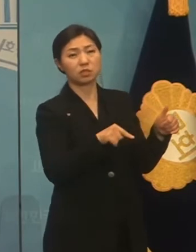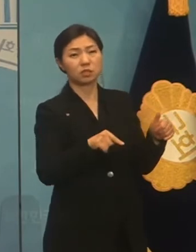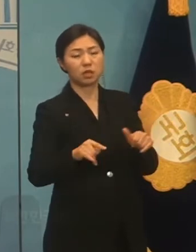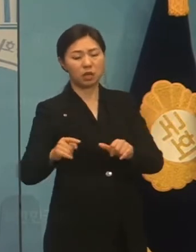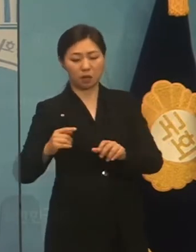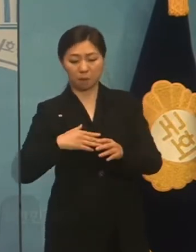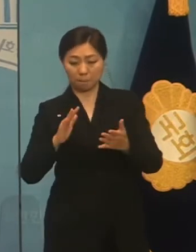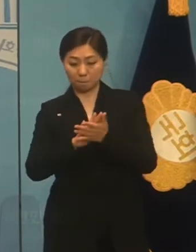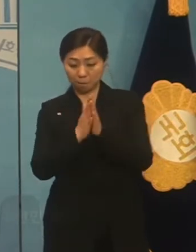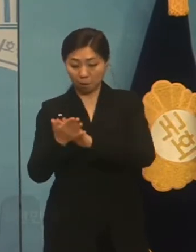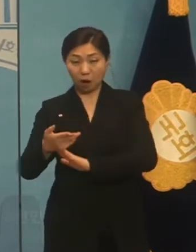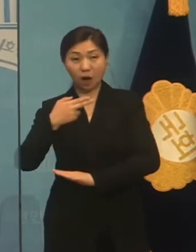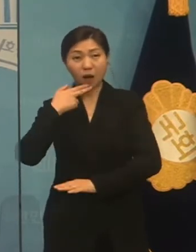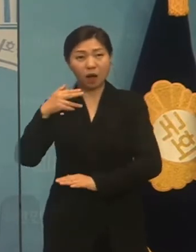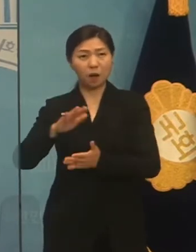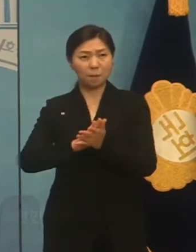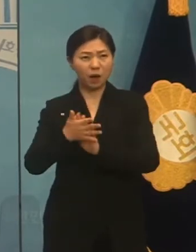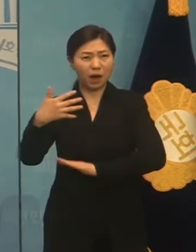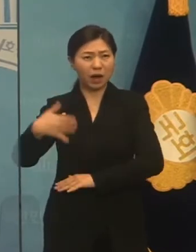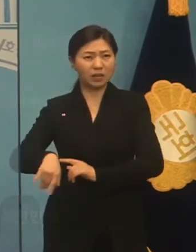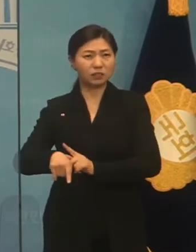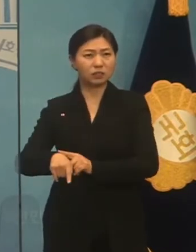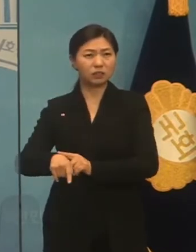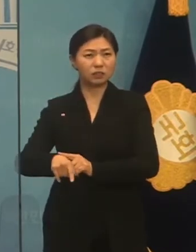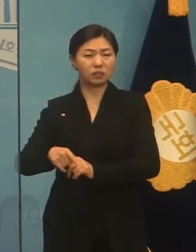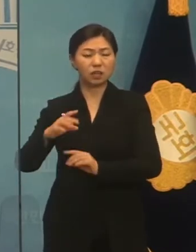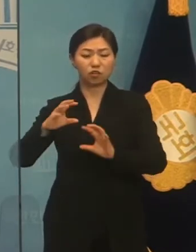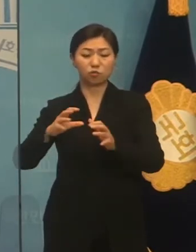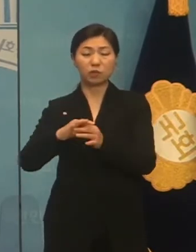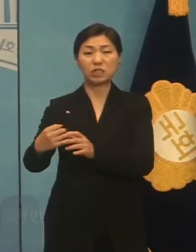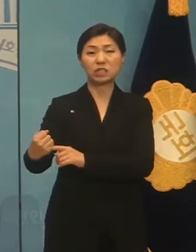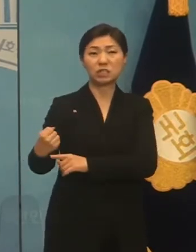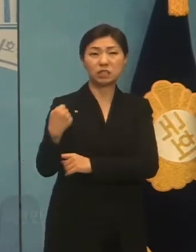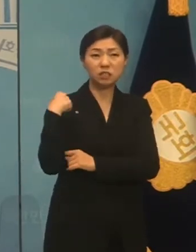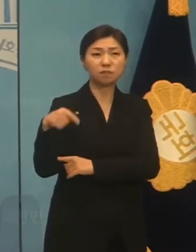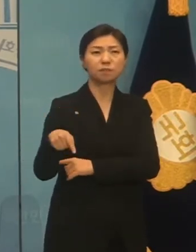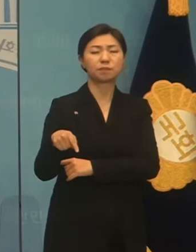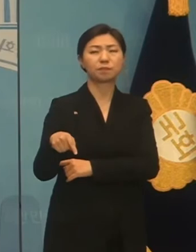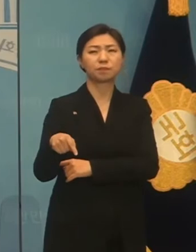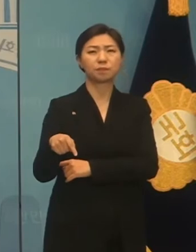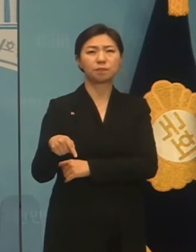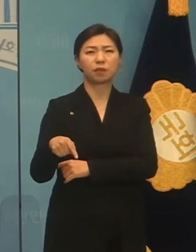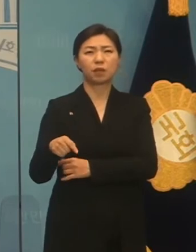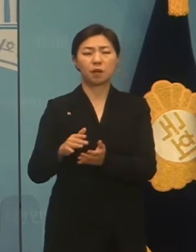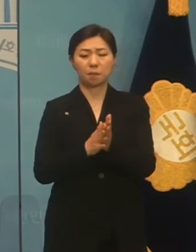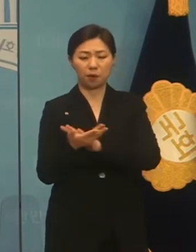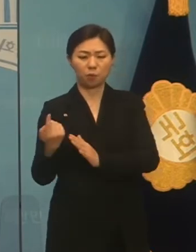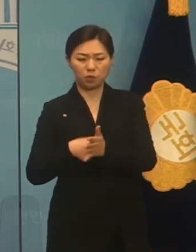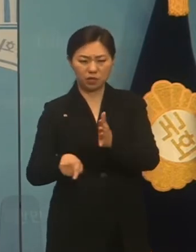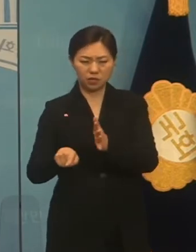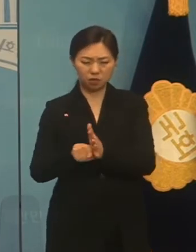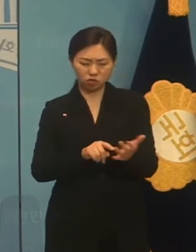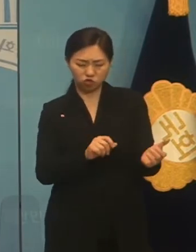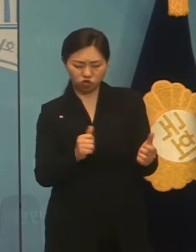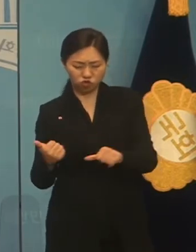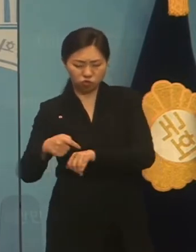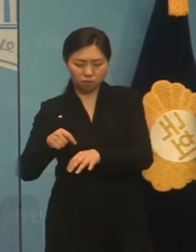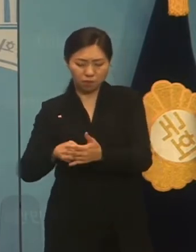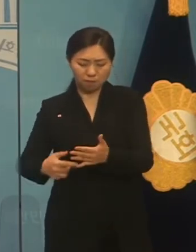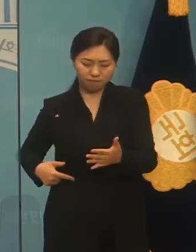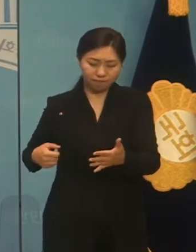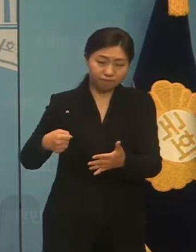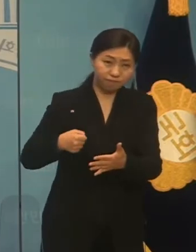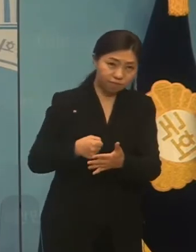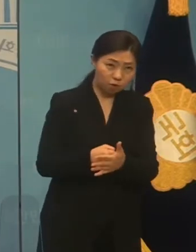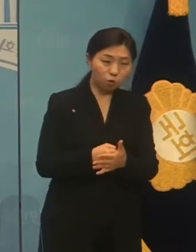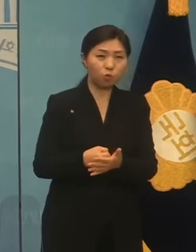국민의 힘을 근본적으로 바꾸기 위해 사적생의 심정으로 이 자리에 섰습니다.